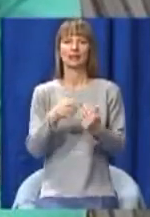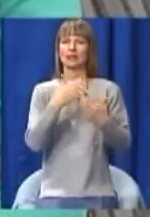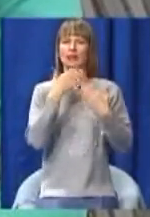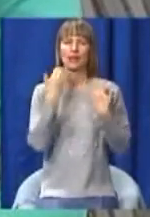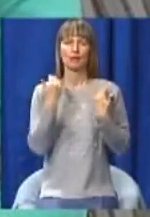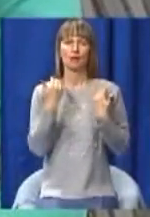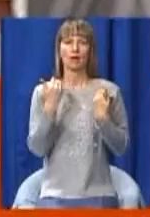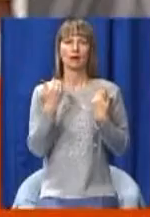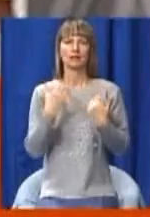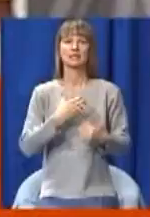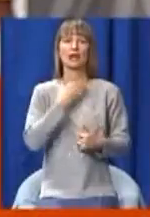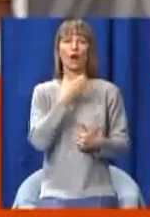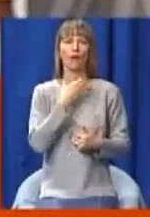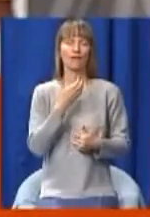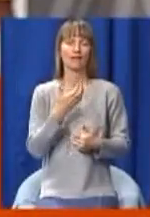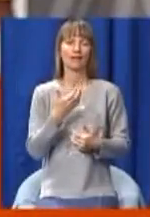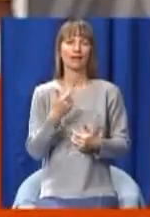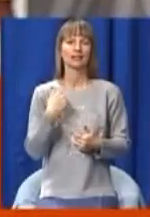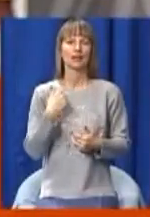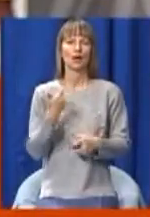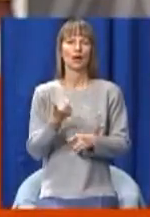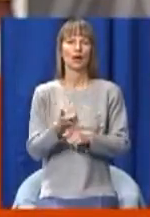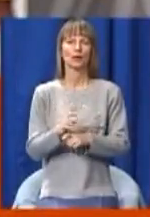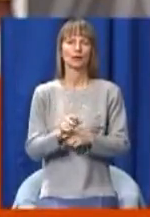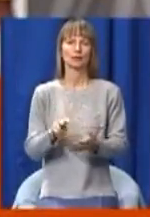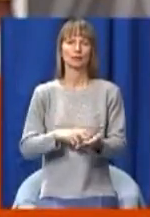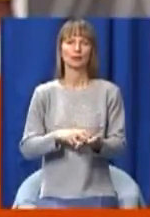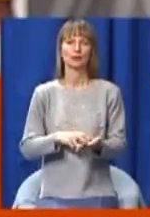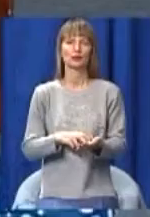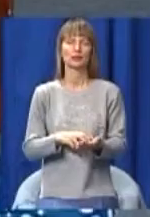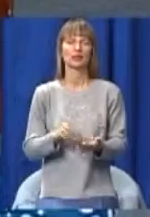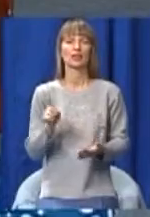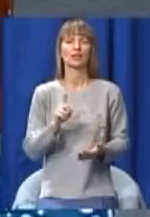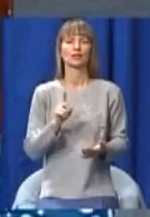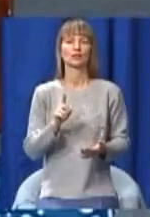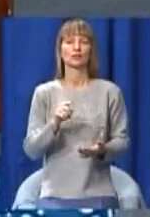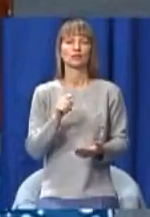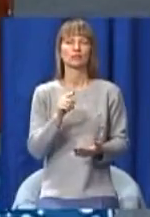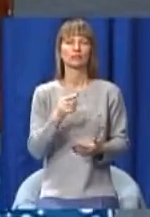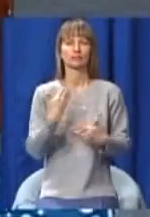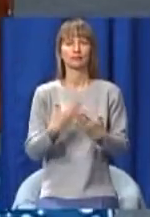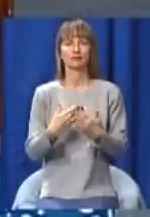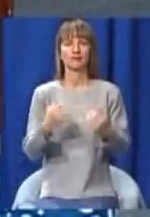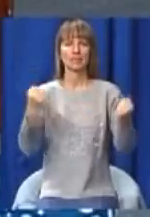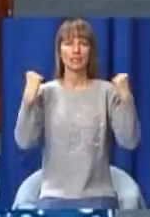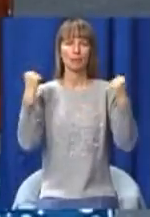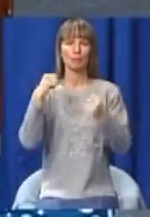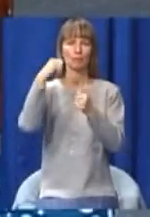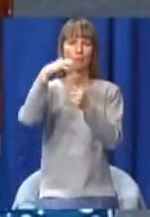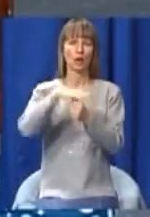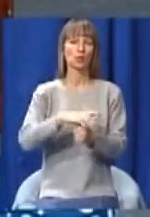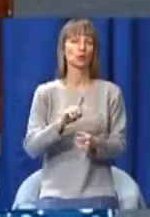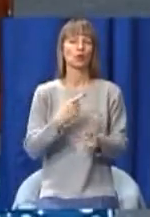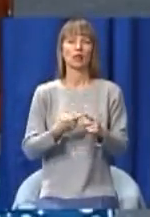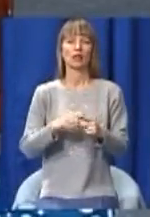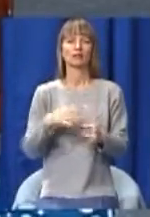якоїсь певної страховки? Я дуже хвилююся. А щось ти чула про парашутний спорт взагалі? Що це за